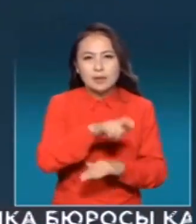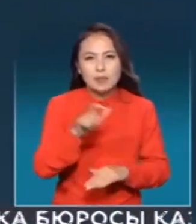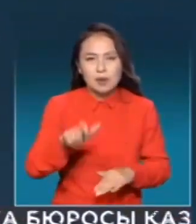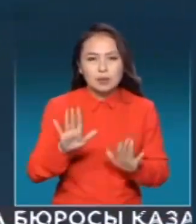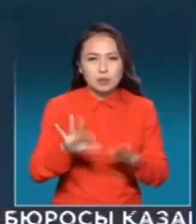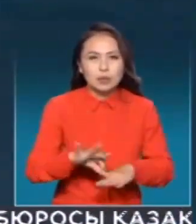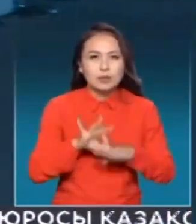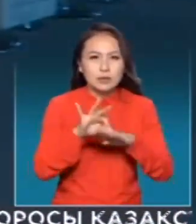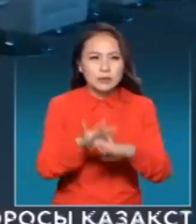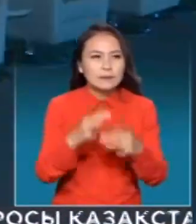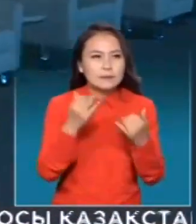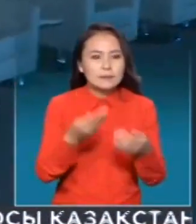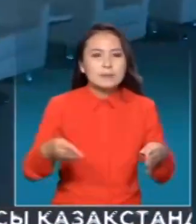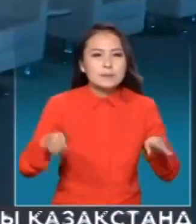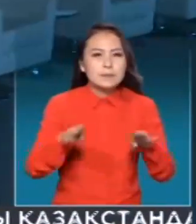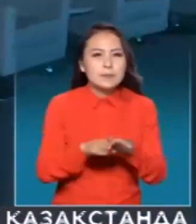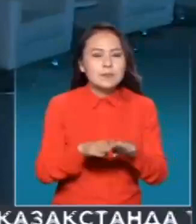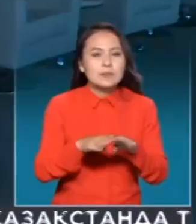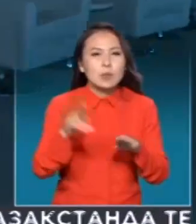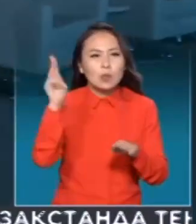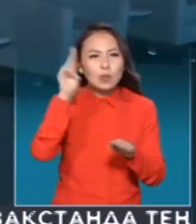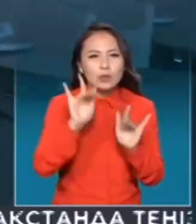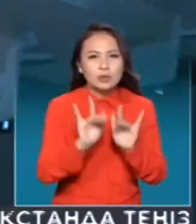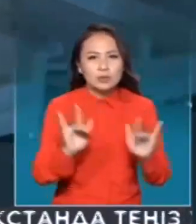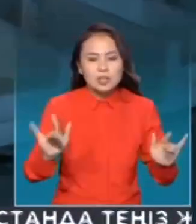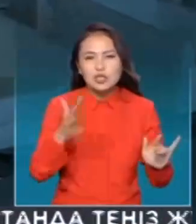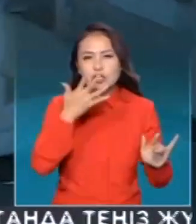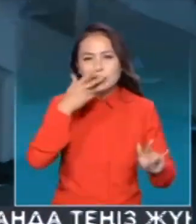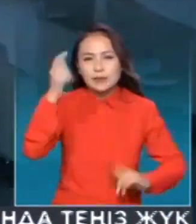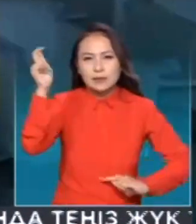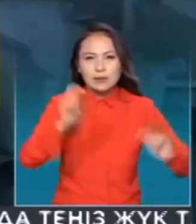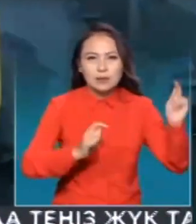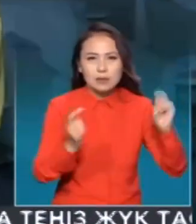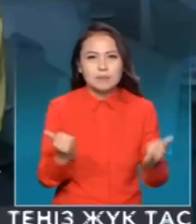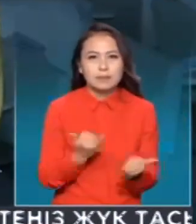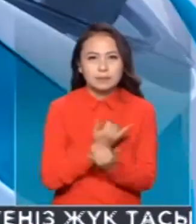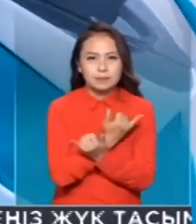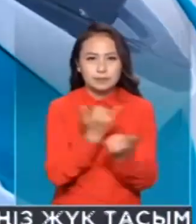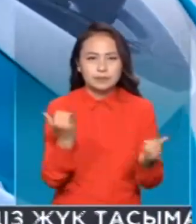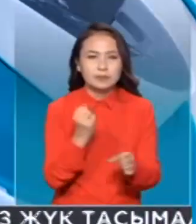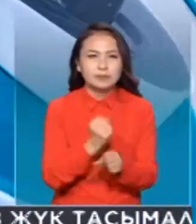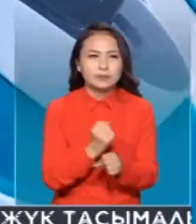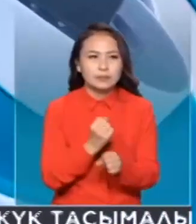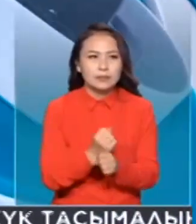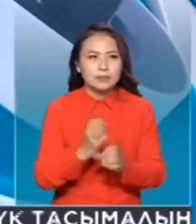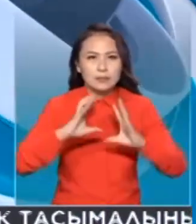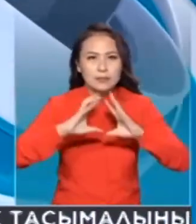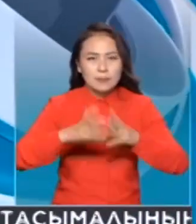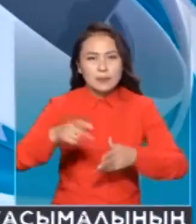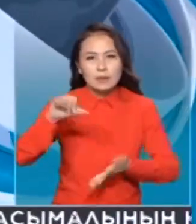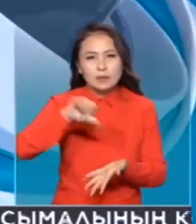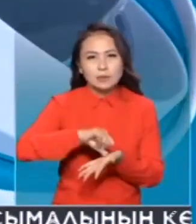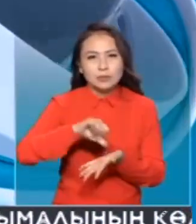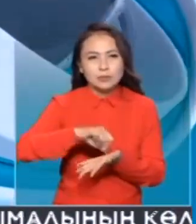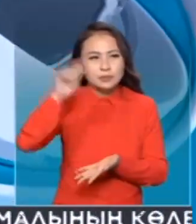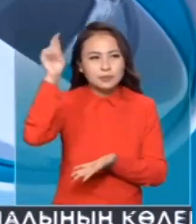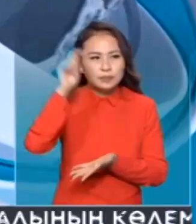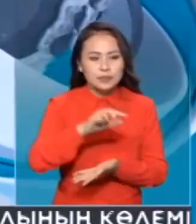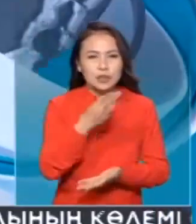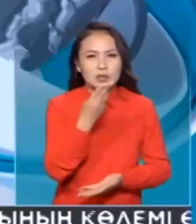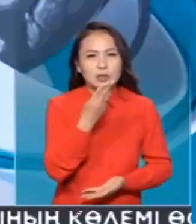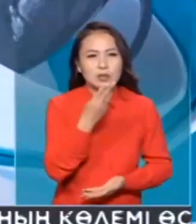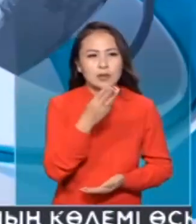залда өтеді. Дәл осы орындықтарға шетелден келген мәртебелі меймандар жайғасады. Халықаралық шараға Қатар мемлекетінің